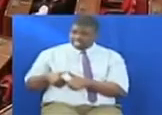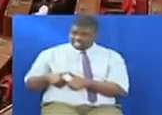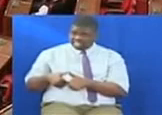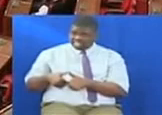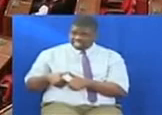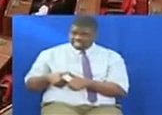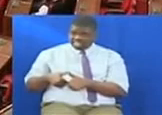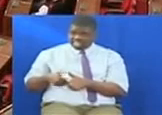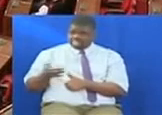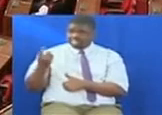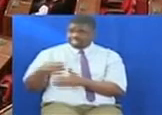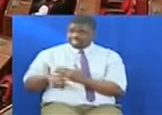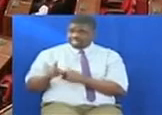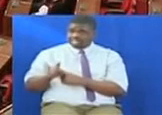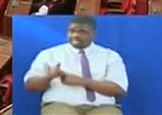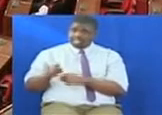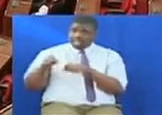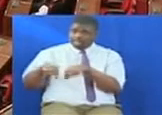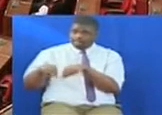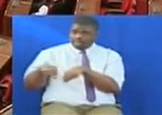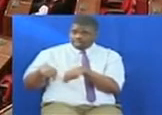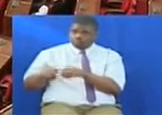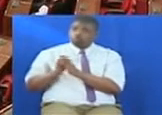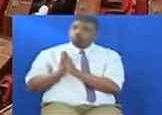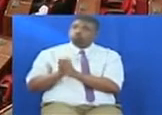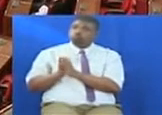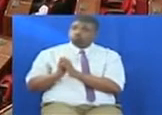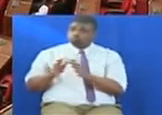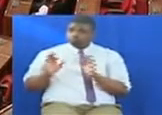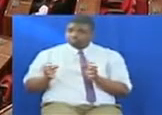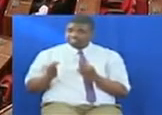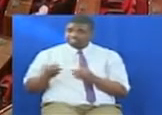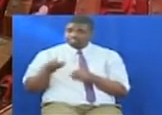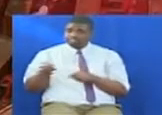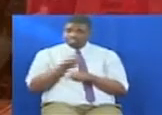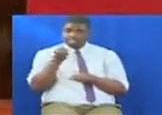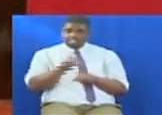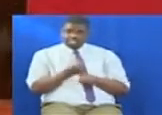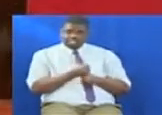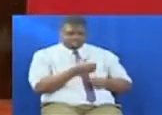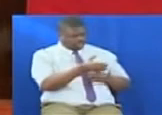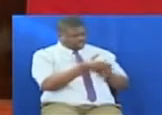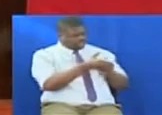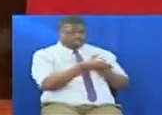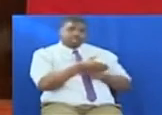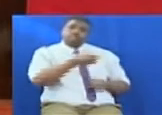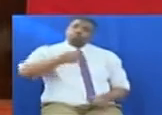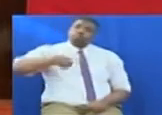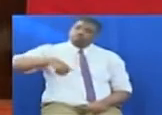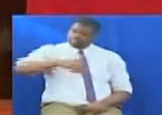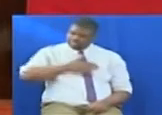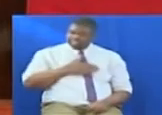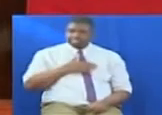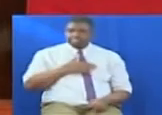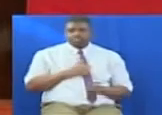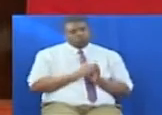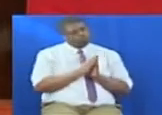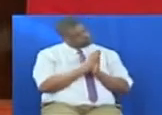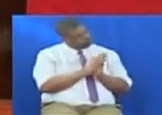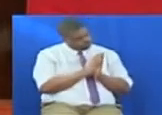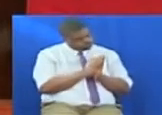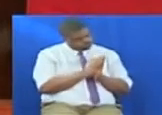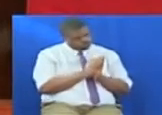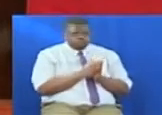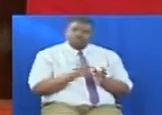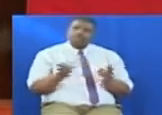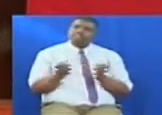bunge hapa bungeni, tunakushukuru kwa jinsi ambavyo umekuwa kufanya kazi karibu na sisi. Tunakushukuru sana. Lakini